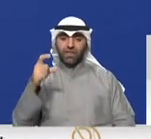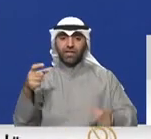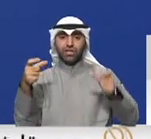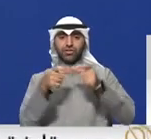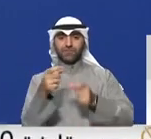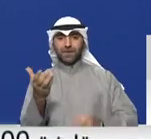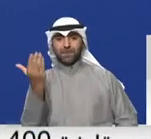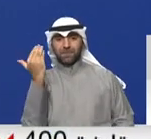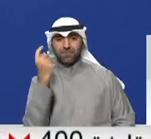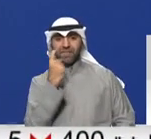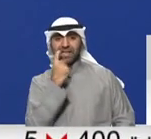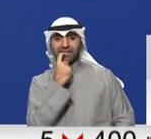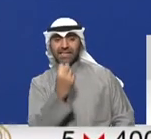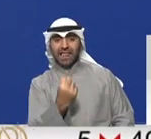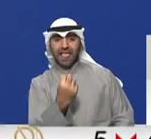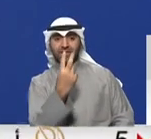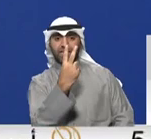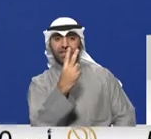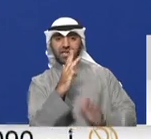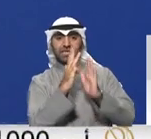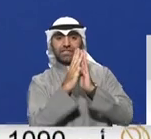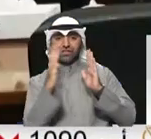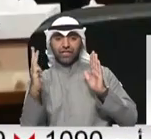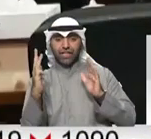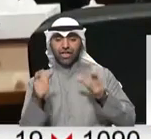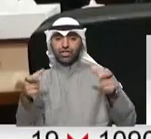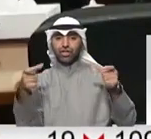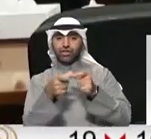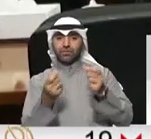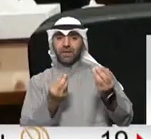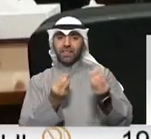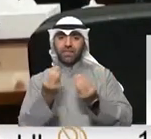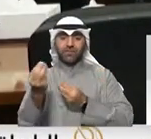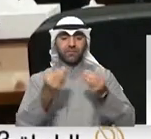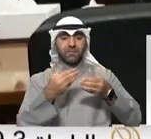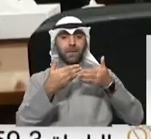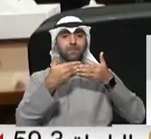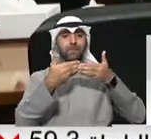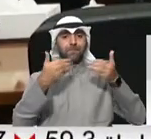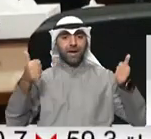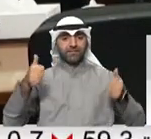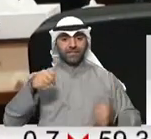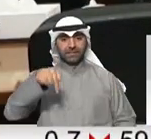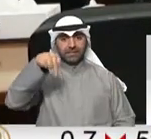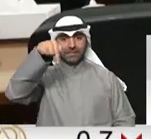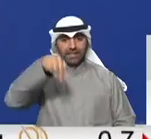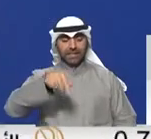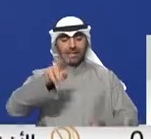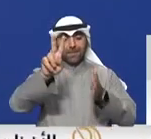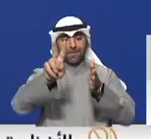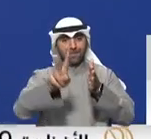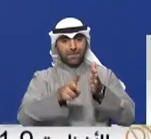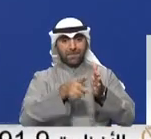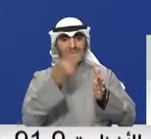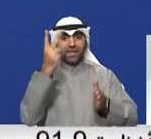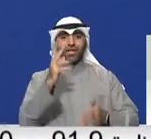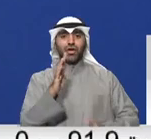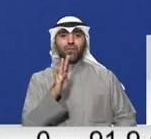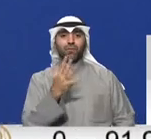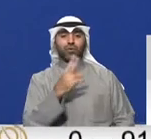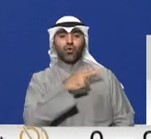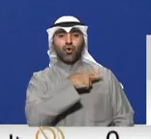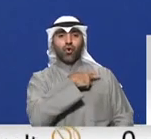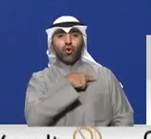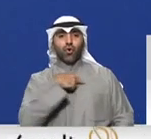لحل القضايا التقنية العالقة. وخلال مؤتمره الصحفي الأسبوعي أعرب كنعاني عن أمل بألا يكون